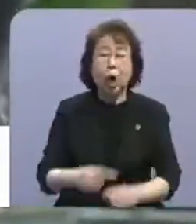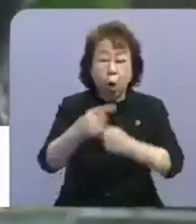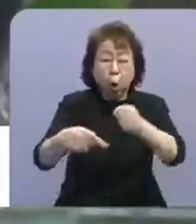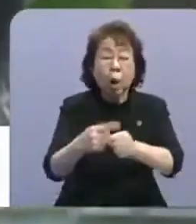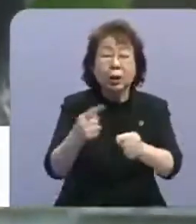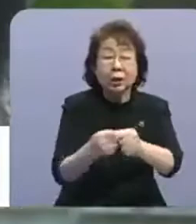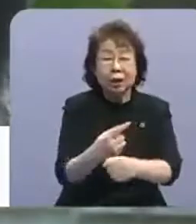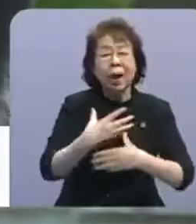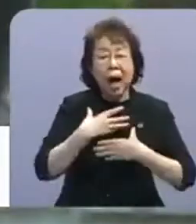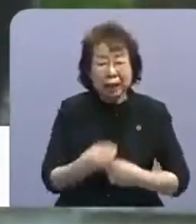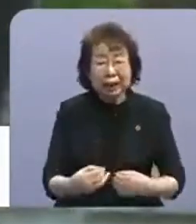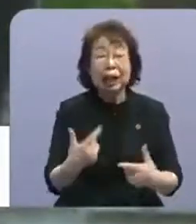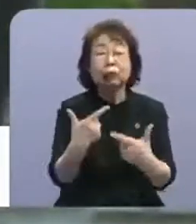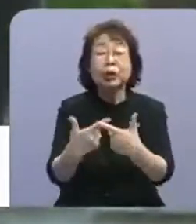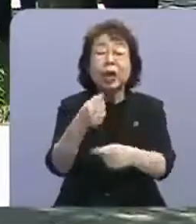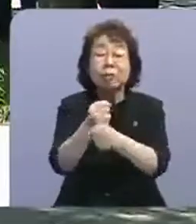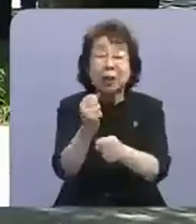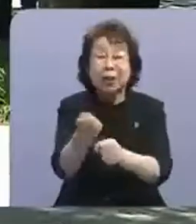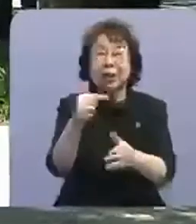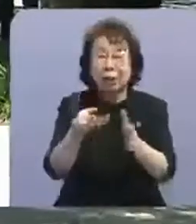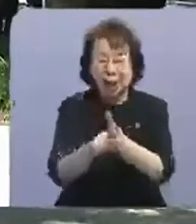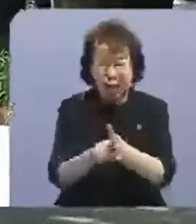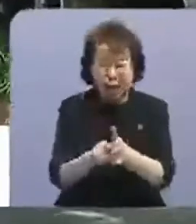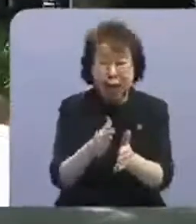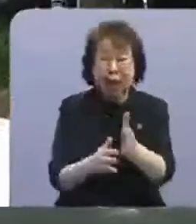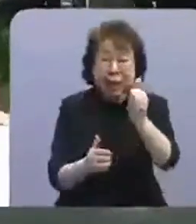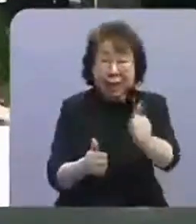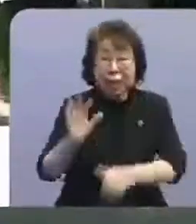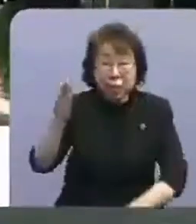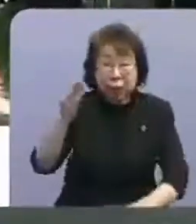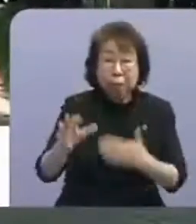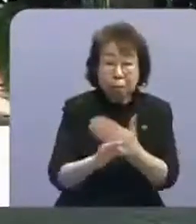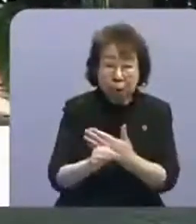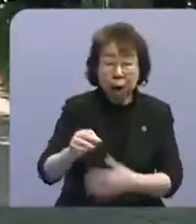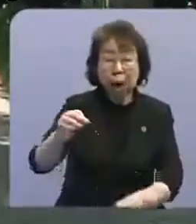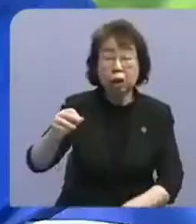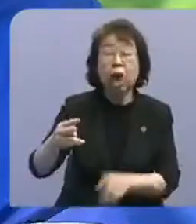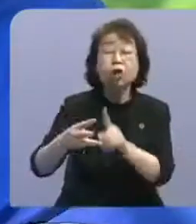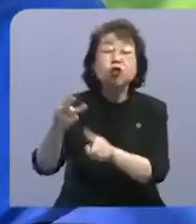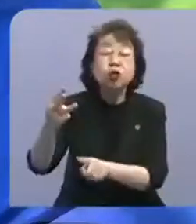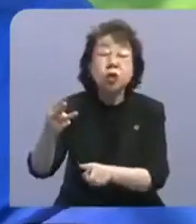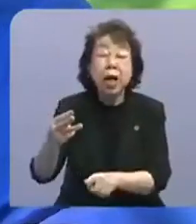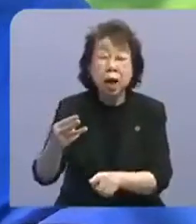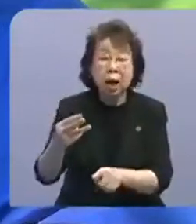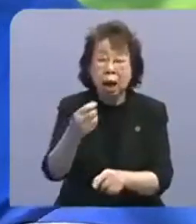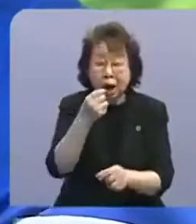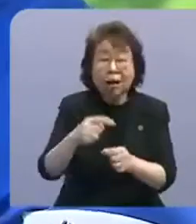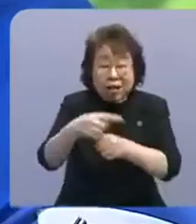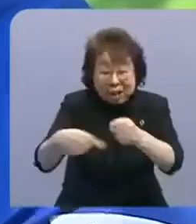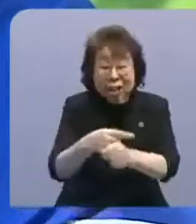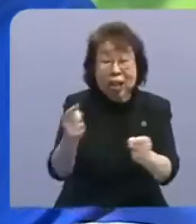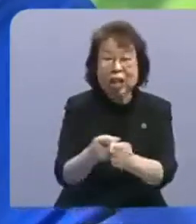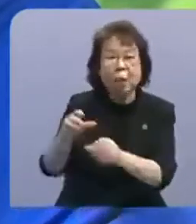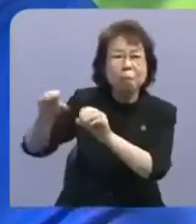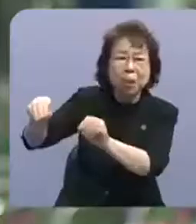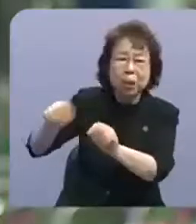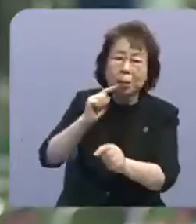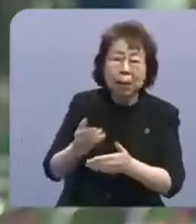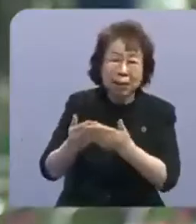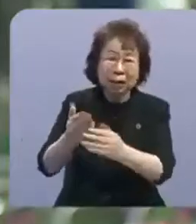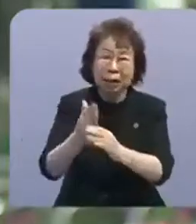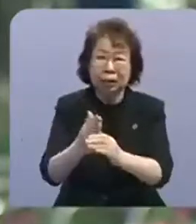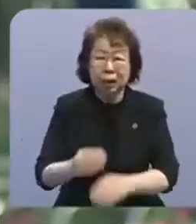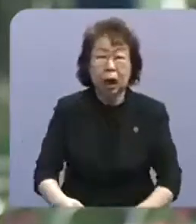원전으로부터 안전한 부산을 만들겠다는 건데 시장이 되면 윤석열 정부의 친원전 정책에 제동을 걸겠다는 겁니다.